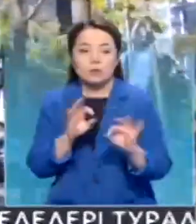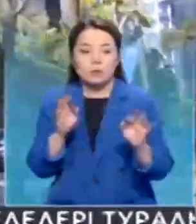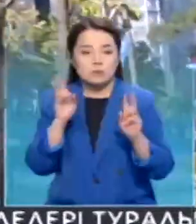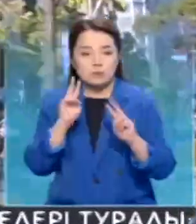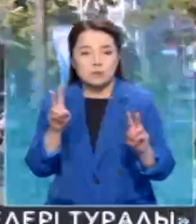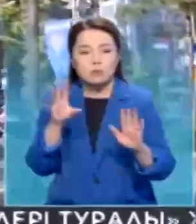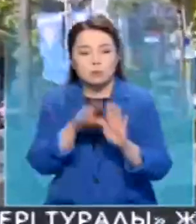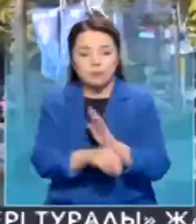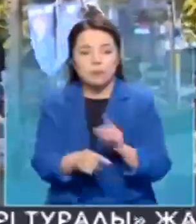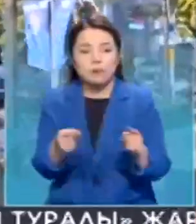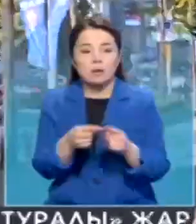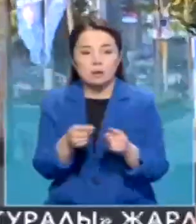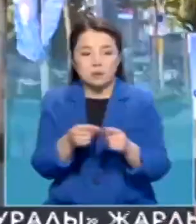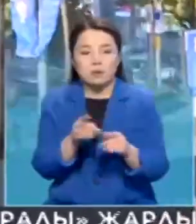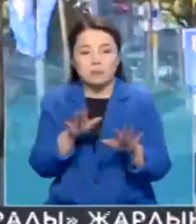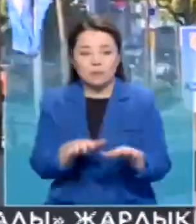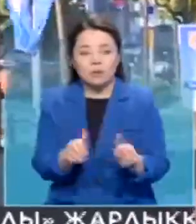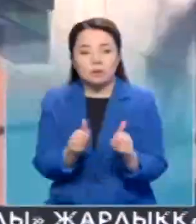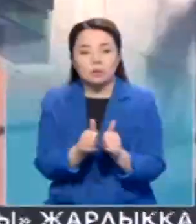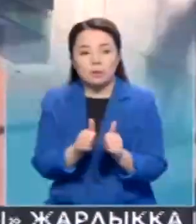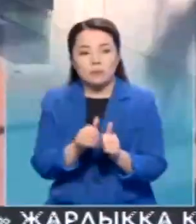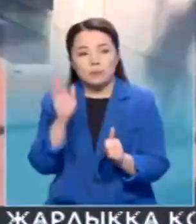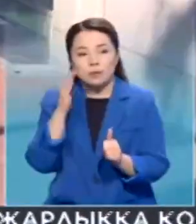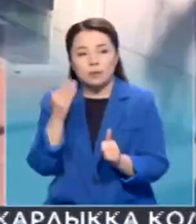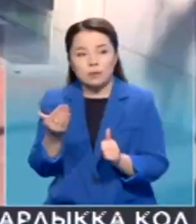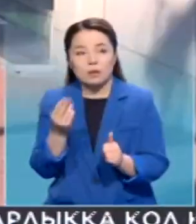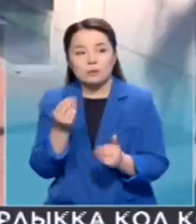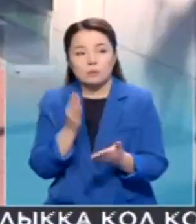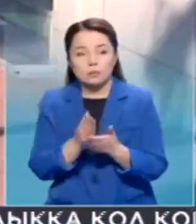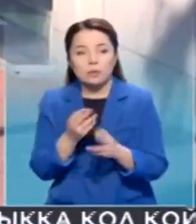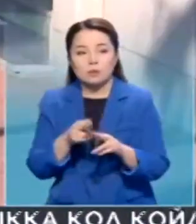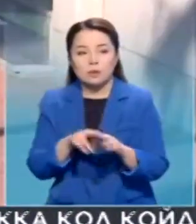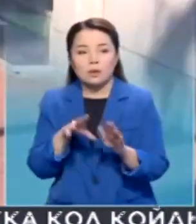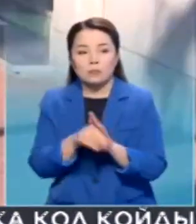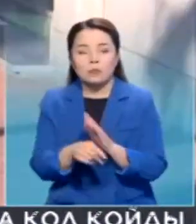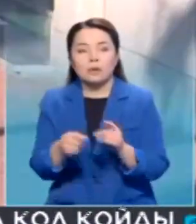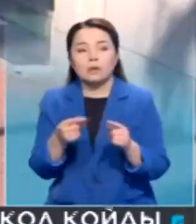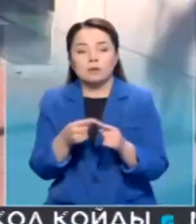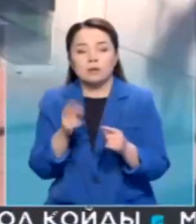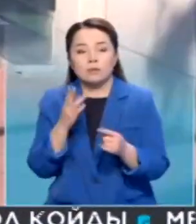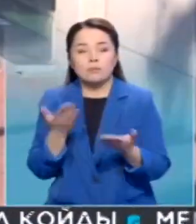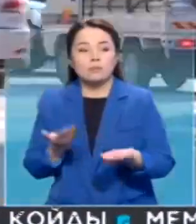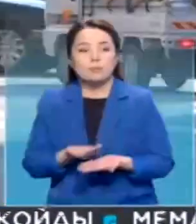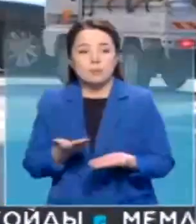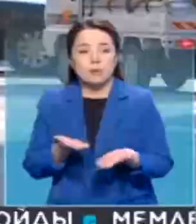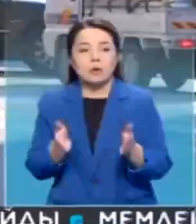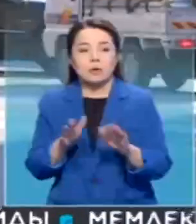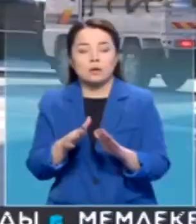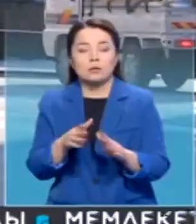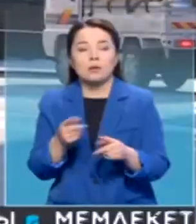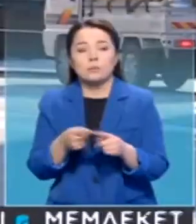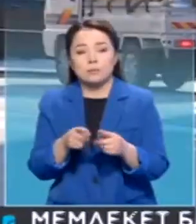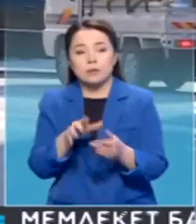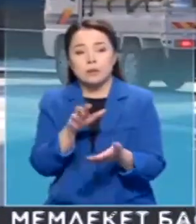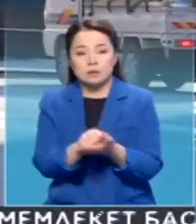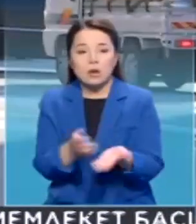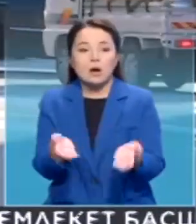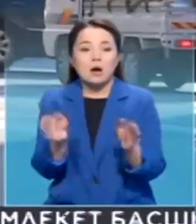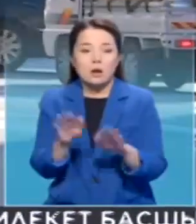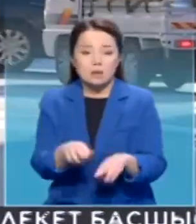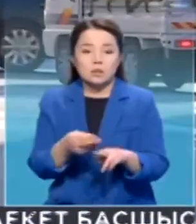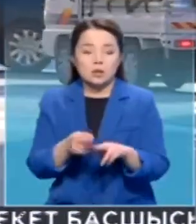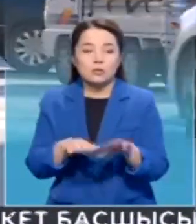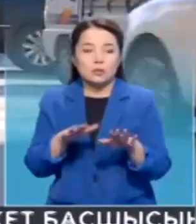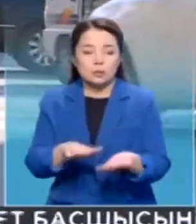бір квартира, сол барғанымда ана қасында балалар ақшасы болған, соған бір квартира сыйма кетіп қалған. Ол сол жерде қалған, сол